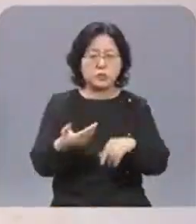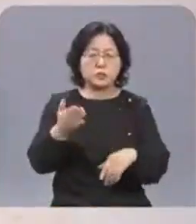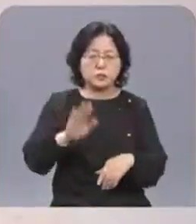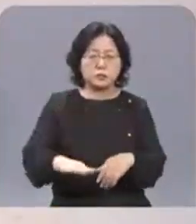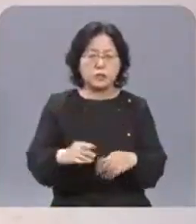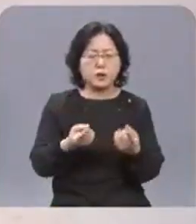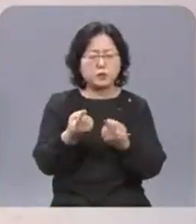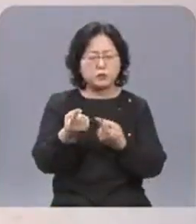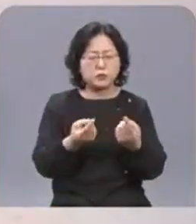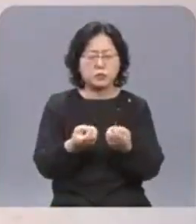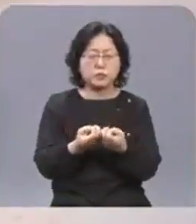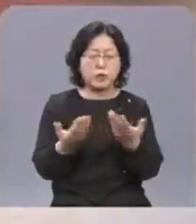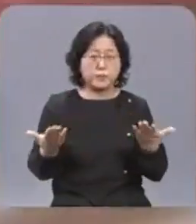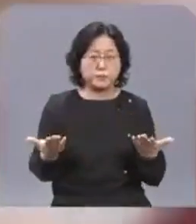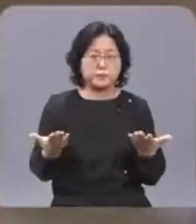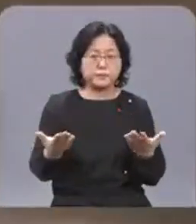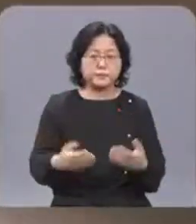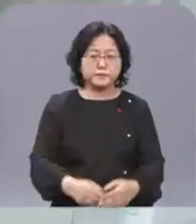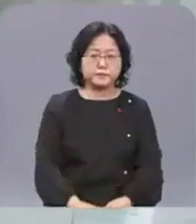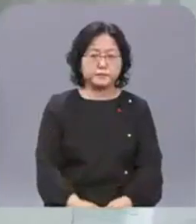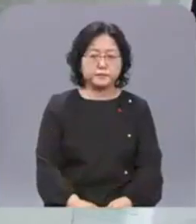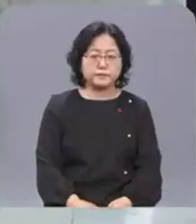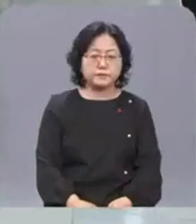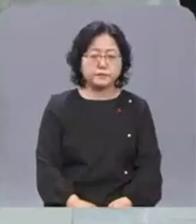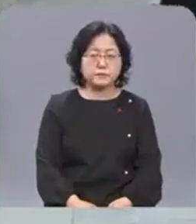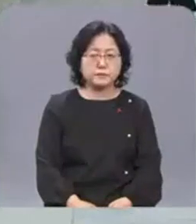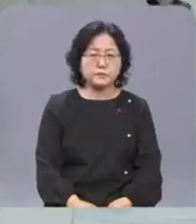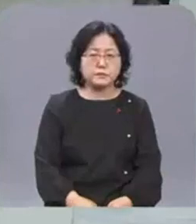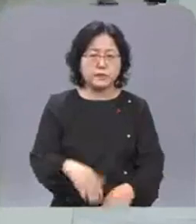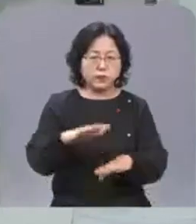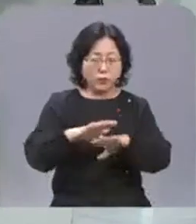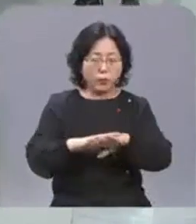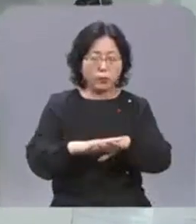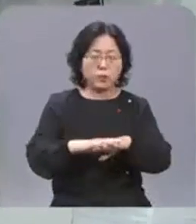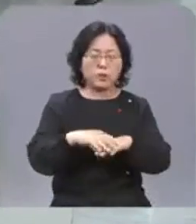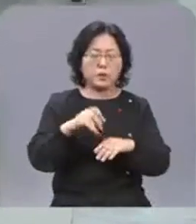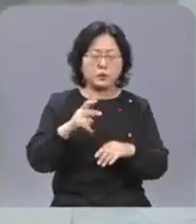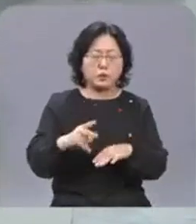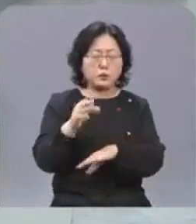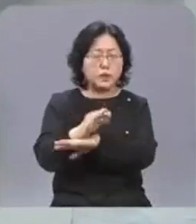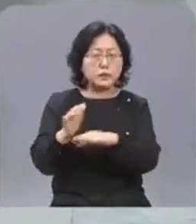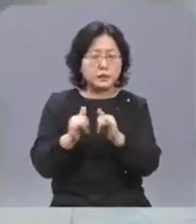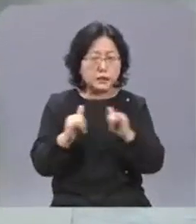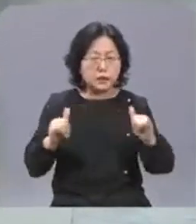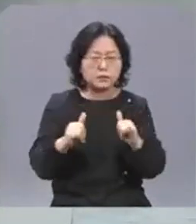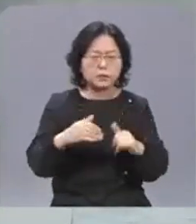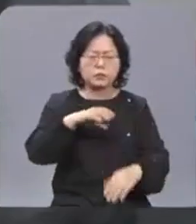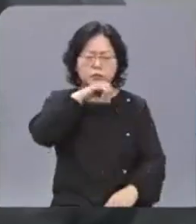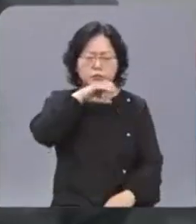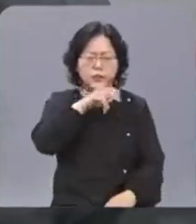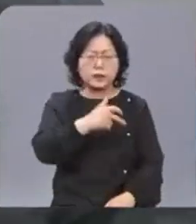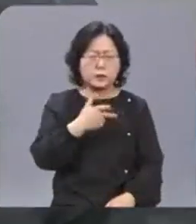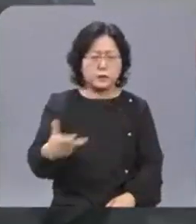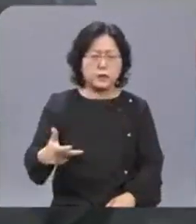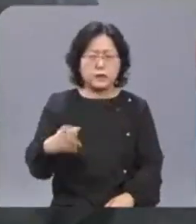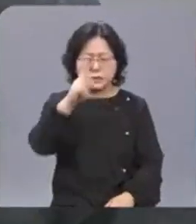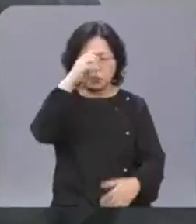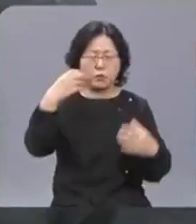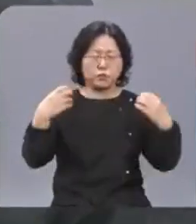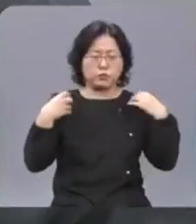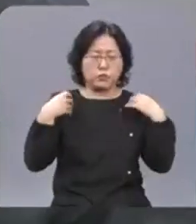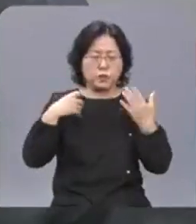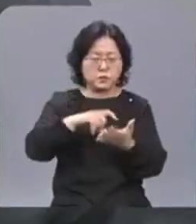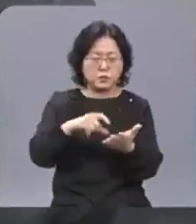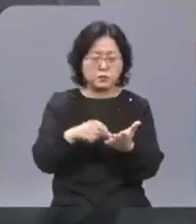이를 조정할 방법이 마땅치 않습니다. 농가는 물론 소비자 불만이 속출하면서 정부가